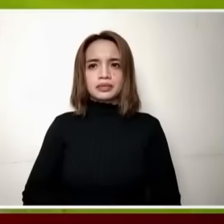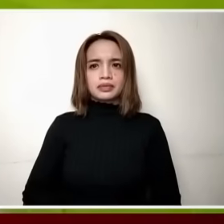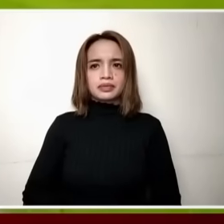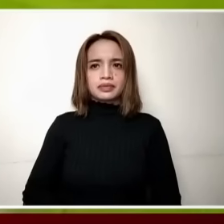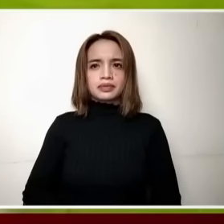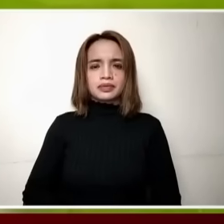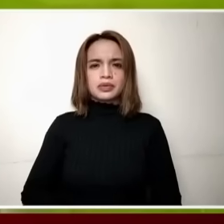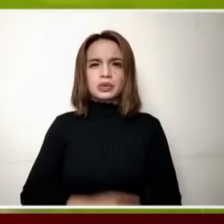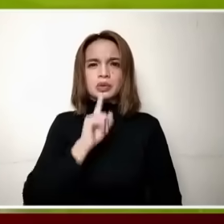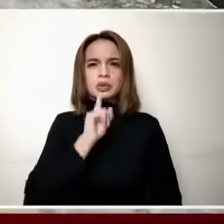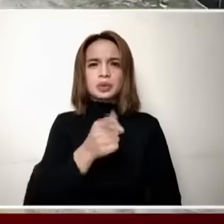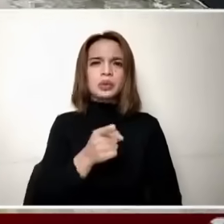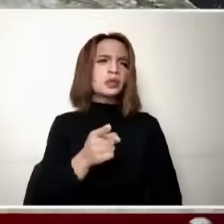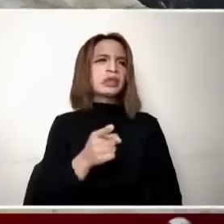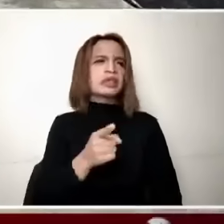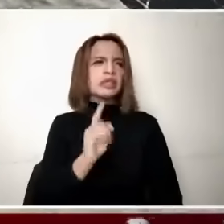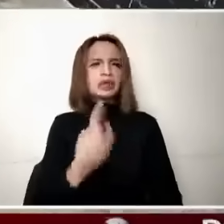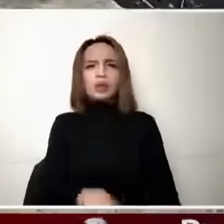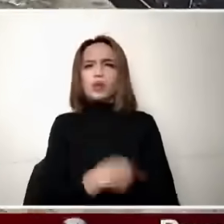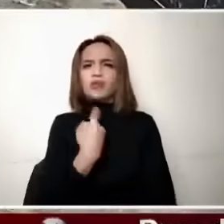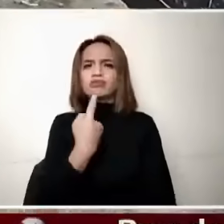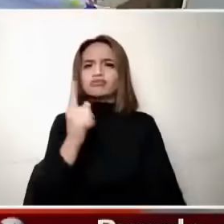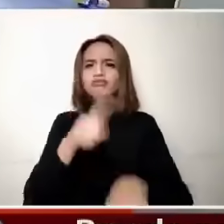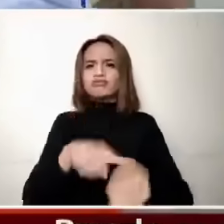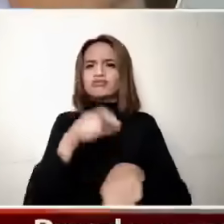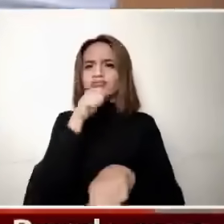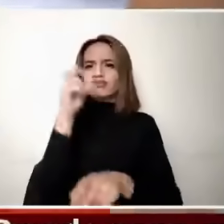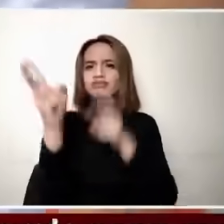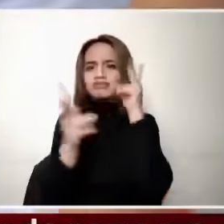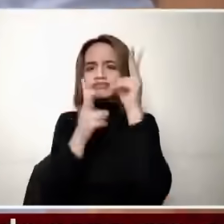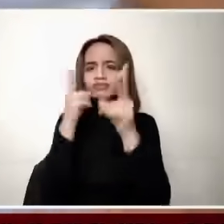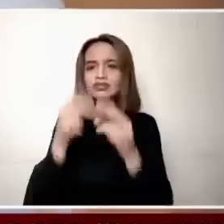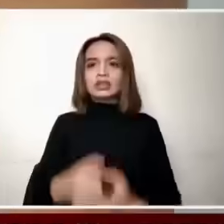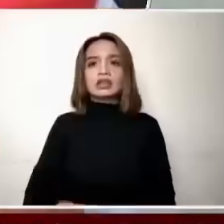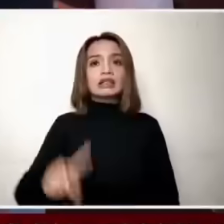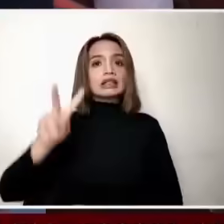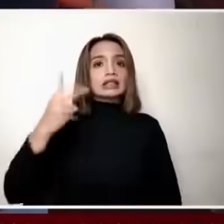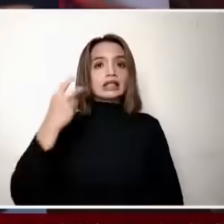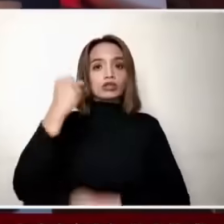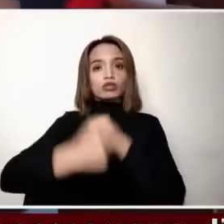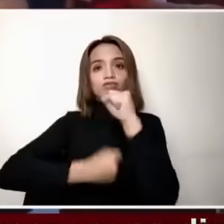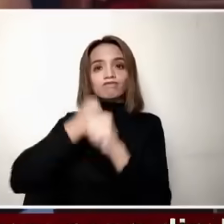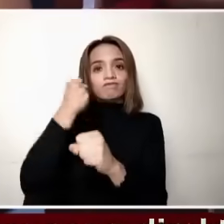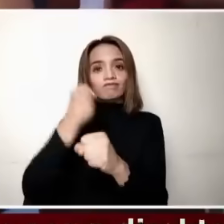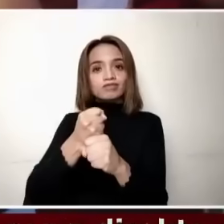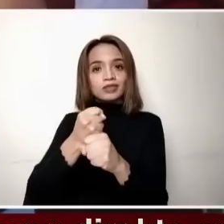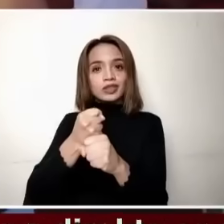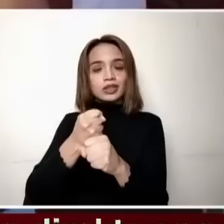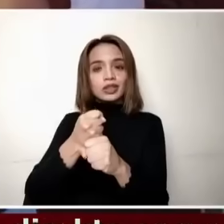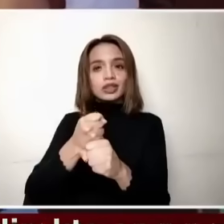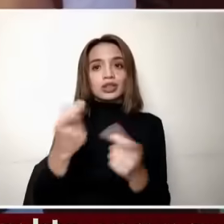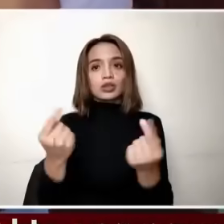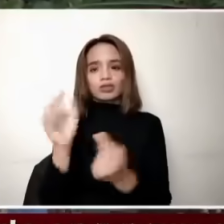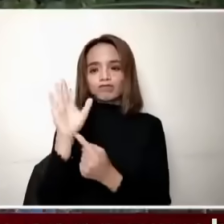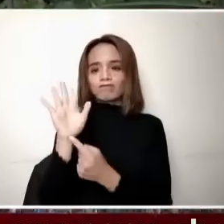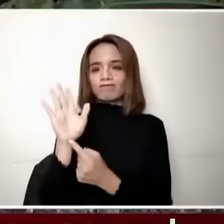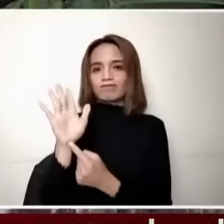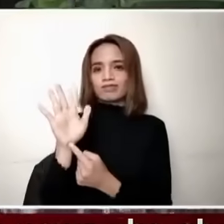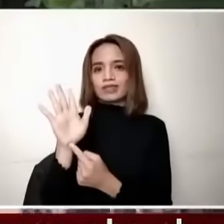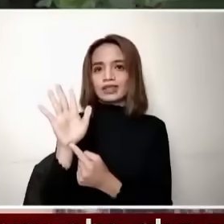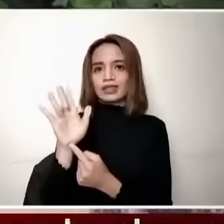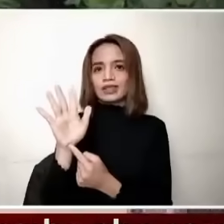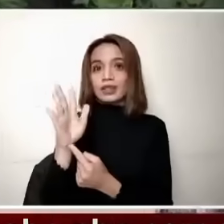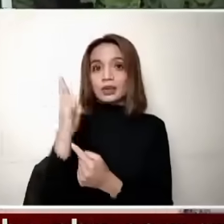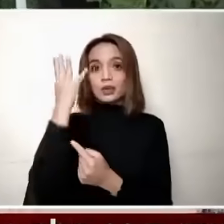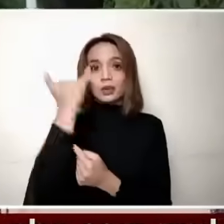matagal nang hindi nadadalaw. Ikalawang taon nang ginagawa ng lokal na pamahalaan ng Baku ang pagtitirik ng kandila simula na ipagbawal